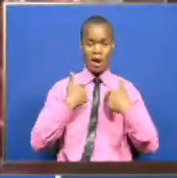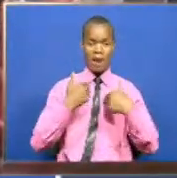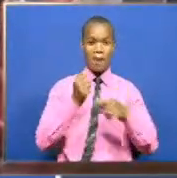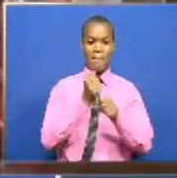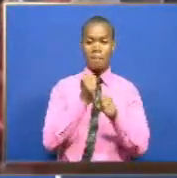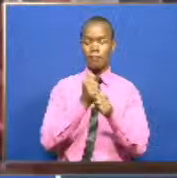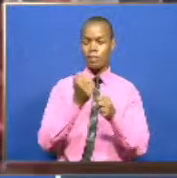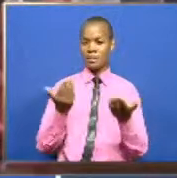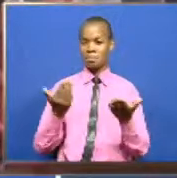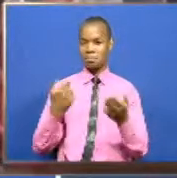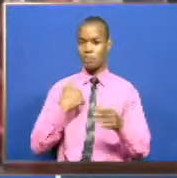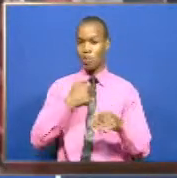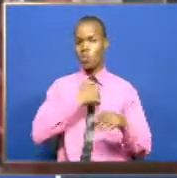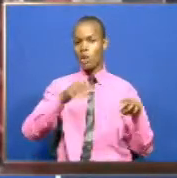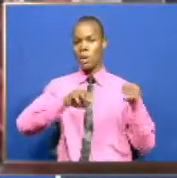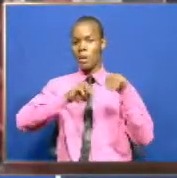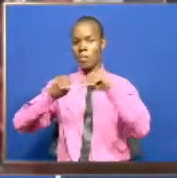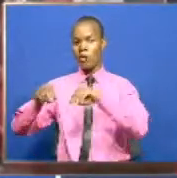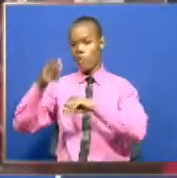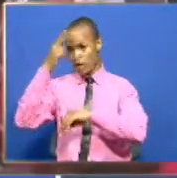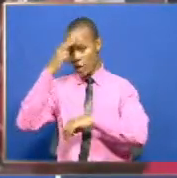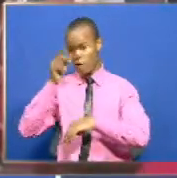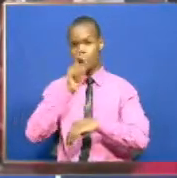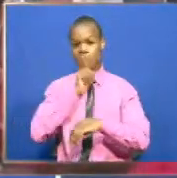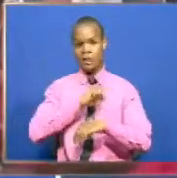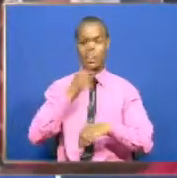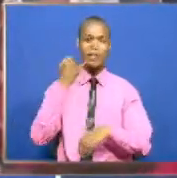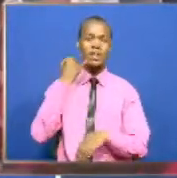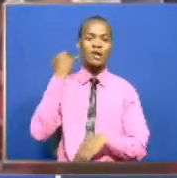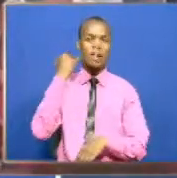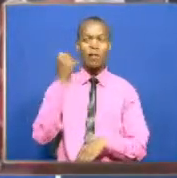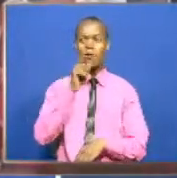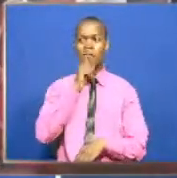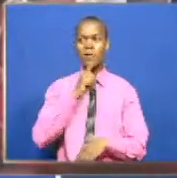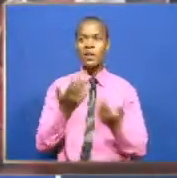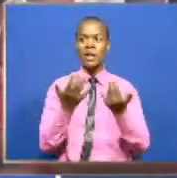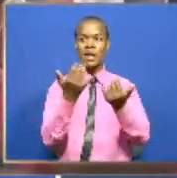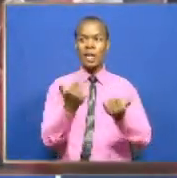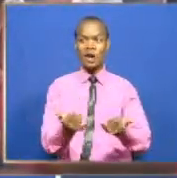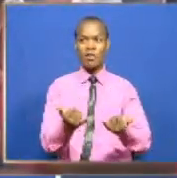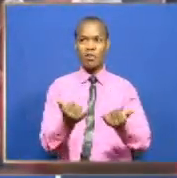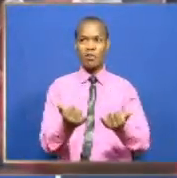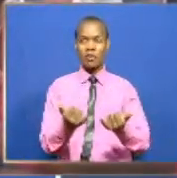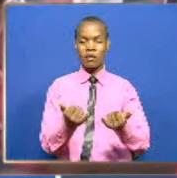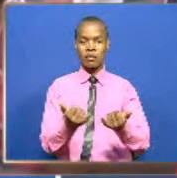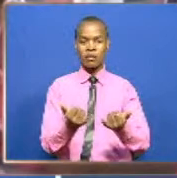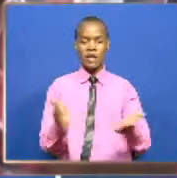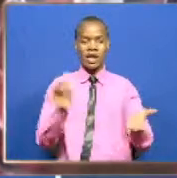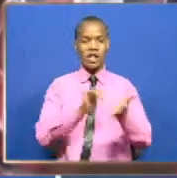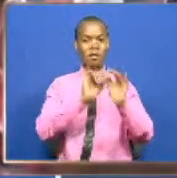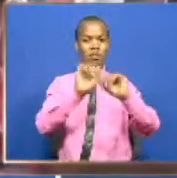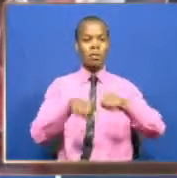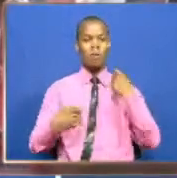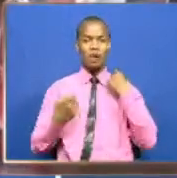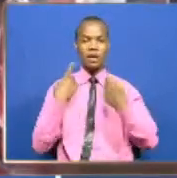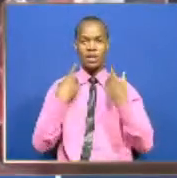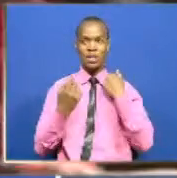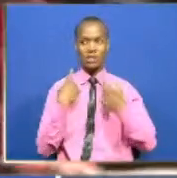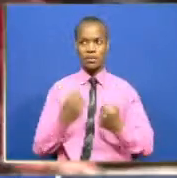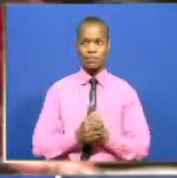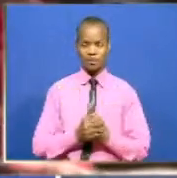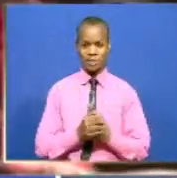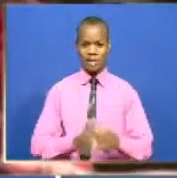Narok, tumetolewa Narok, tumeenda Nakuru. Sasa leo tumesikia tunapelekwa Kericho. Kwa hivyo mwisho wa kesi hii naenda